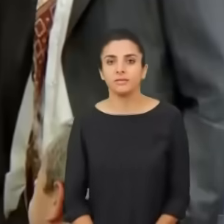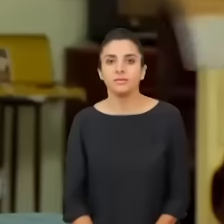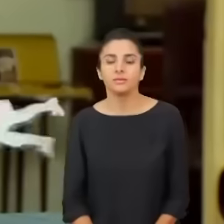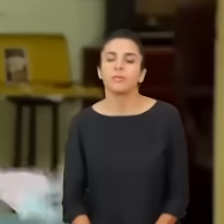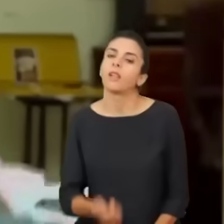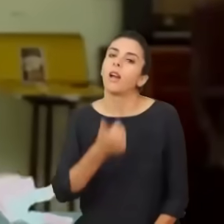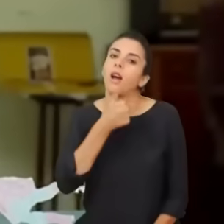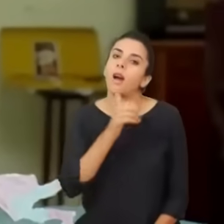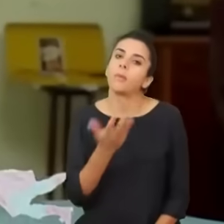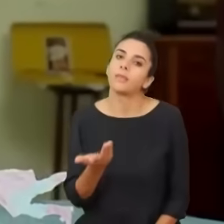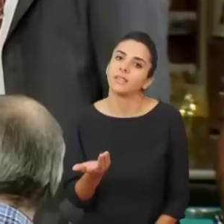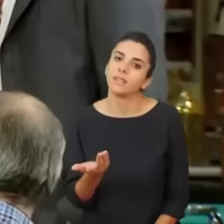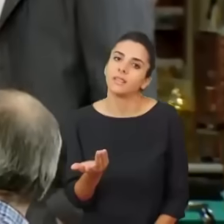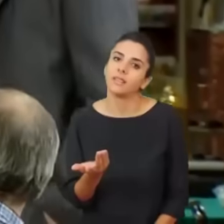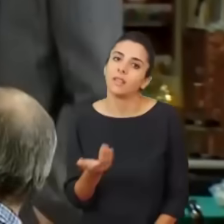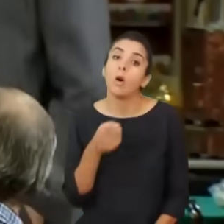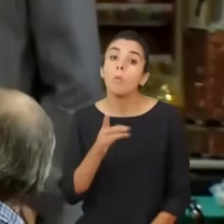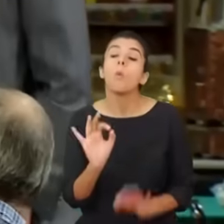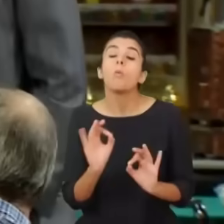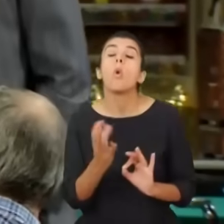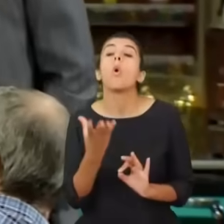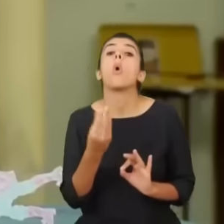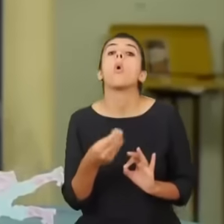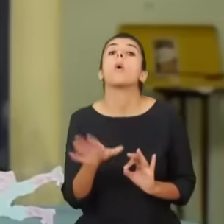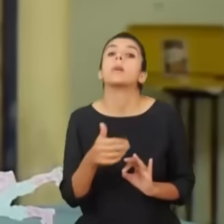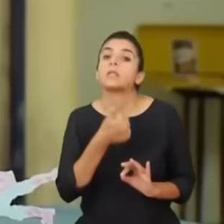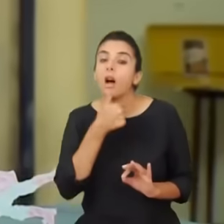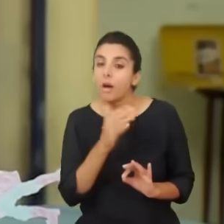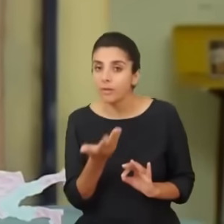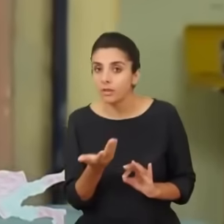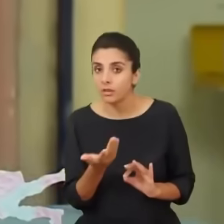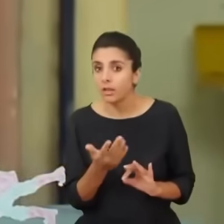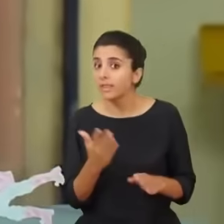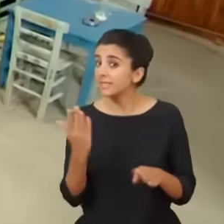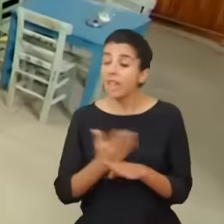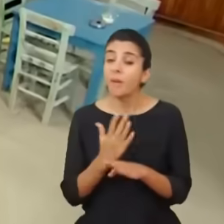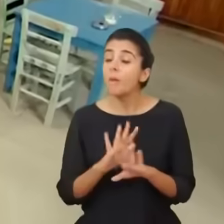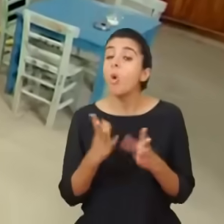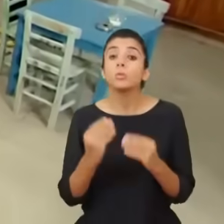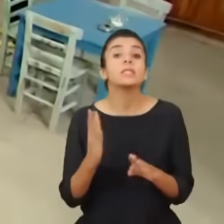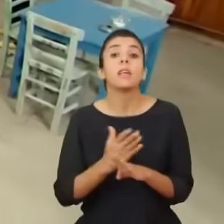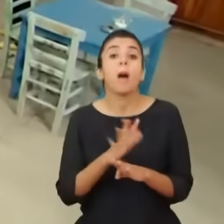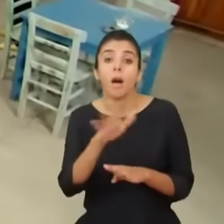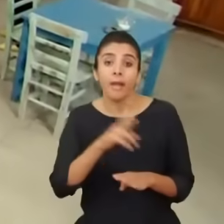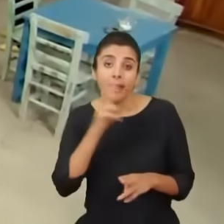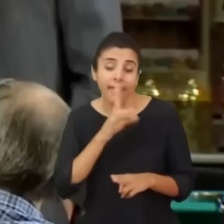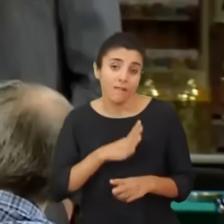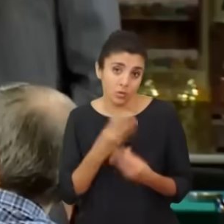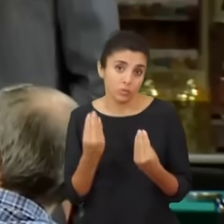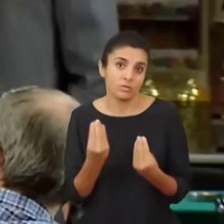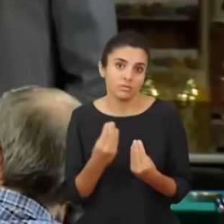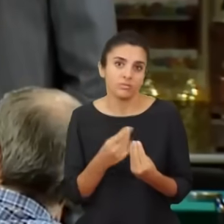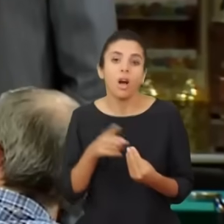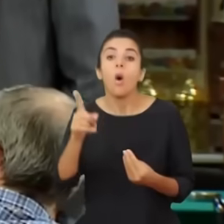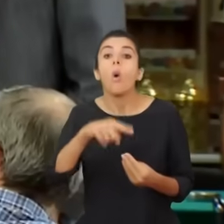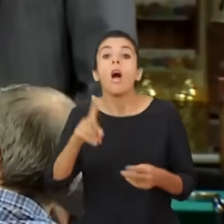Tamam abi. Bu böyle olmaz Niyazi abi. Niye olmasın ya? Baksana herkes gülüyor.